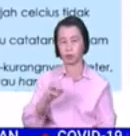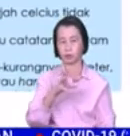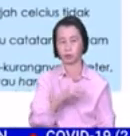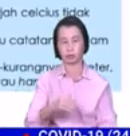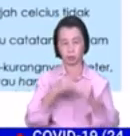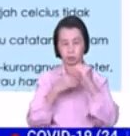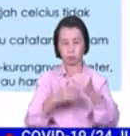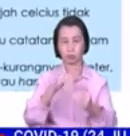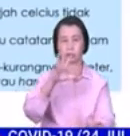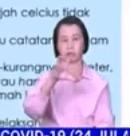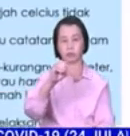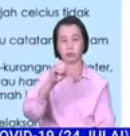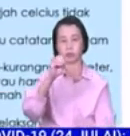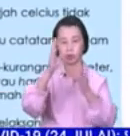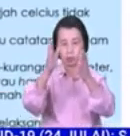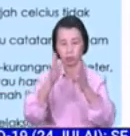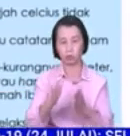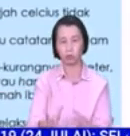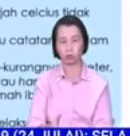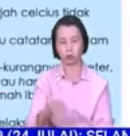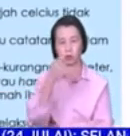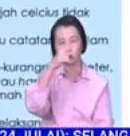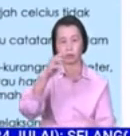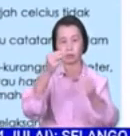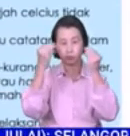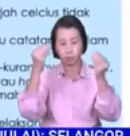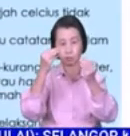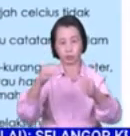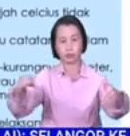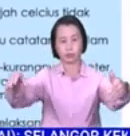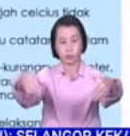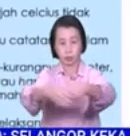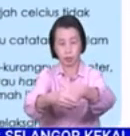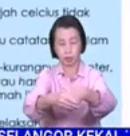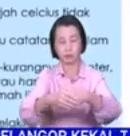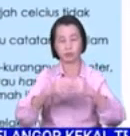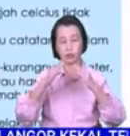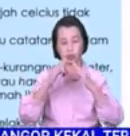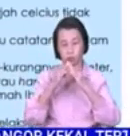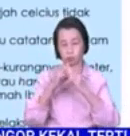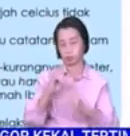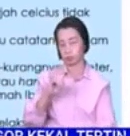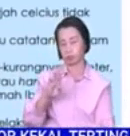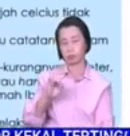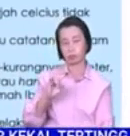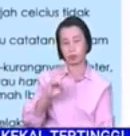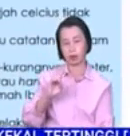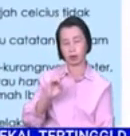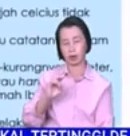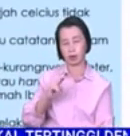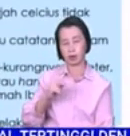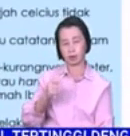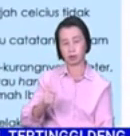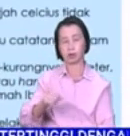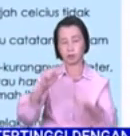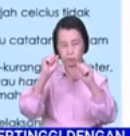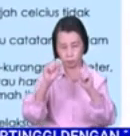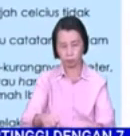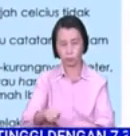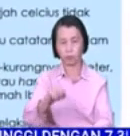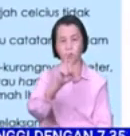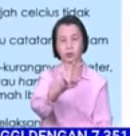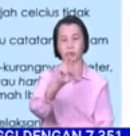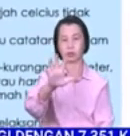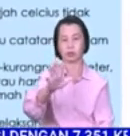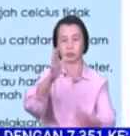maksimum 50 orang. Sementara itu, bagi majlis perkahwinan di rumah ibadah adalah dibenarkan kehadiran maksimum